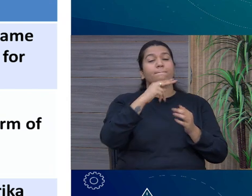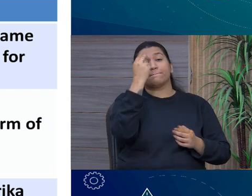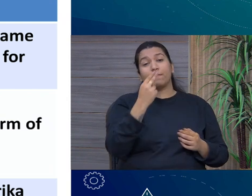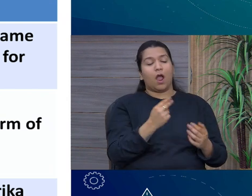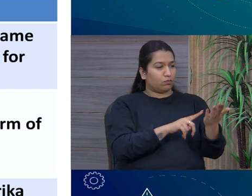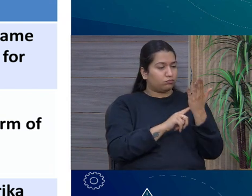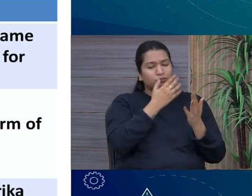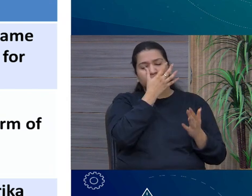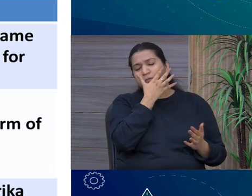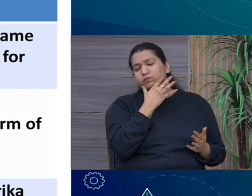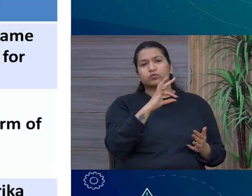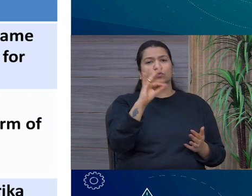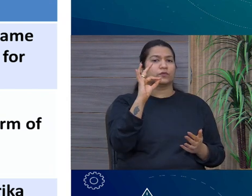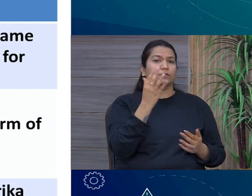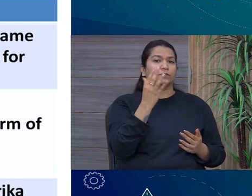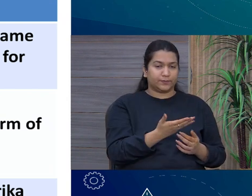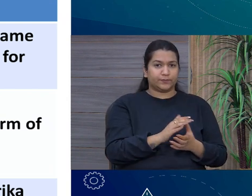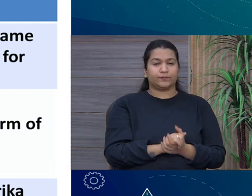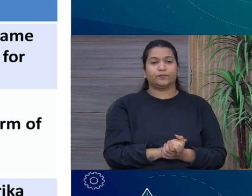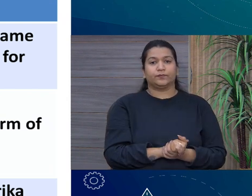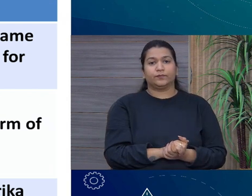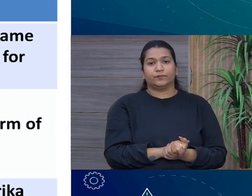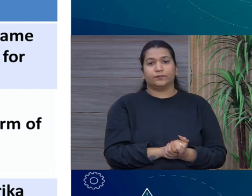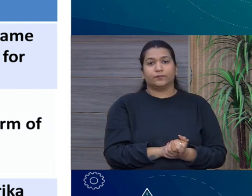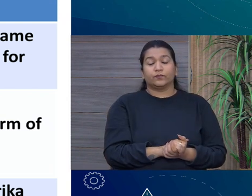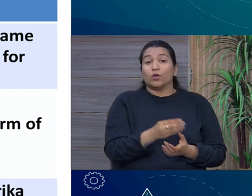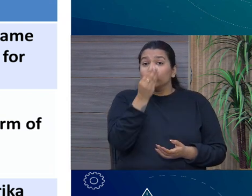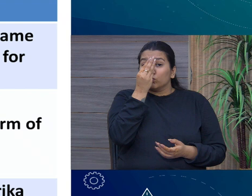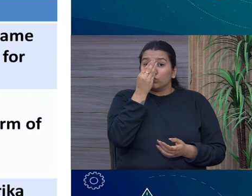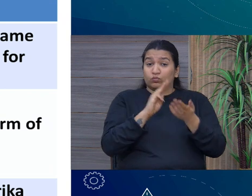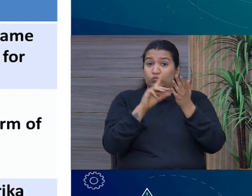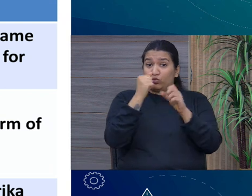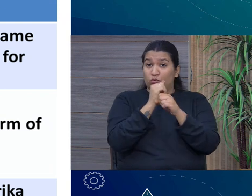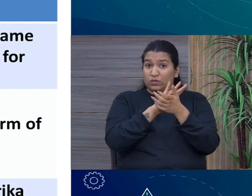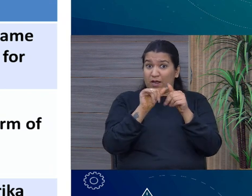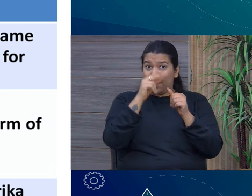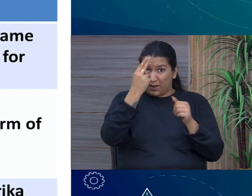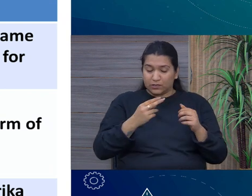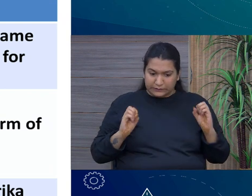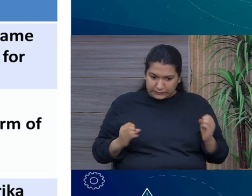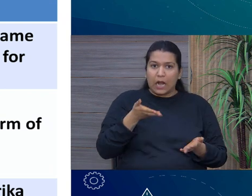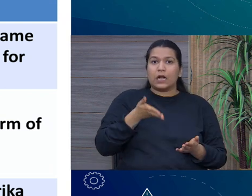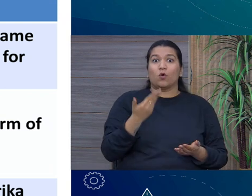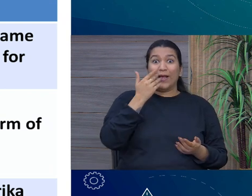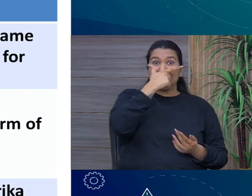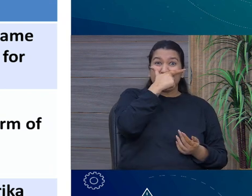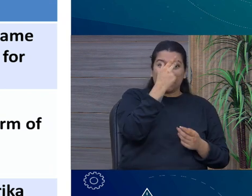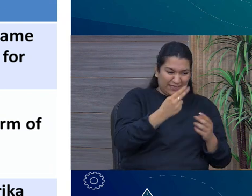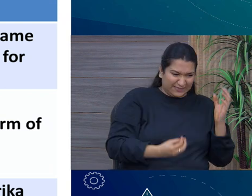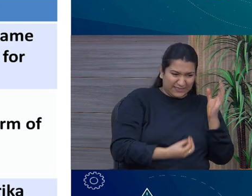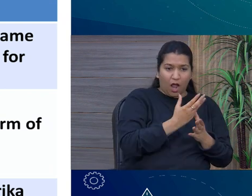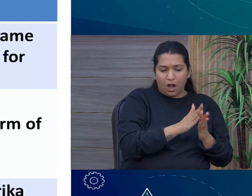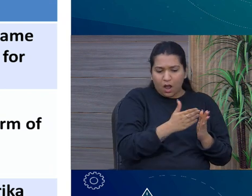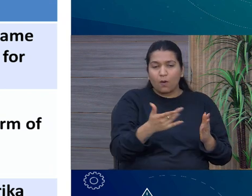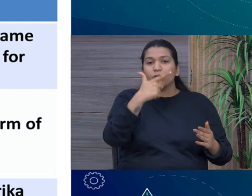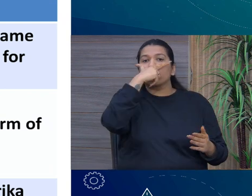ब्यूटिफुली दर्शाया हुआ है अपनी पेंटिंग्स के द्वारा। मुगल पेंटिंग भी इसी टाइम पे सर आया था जब हमारा जैन पेंटिंग ओरिजिन हुआ था।